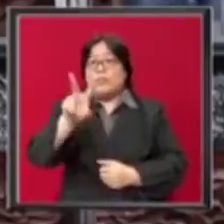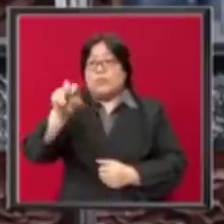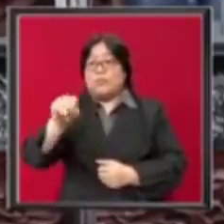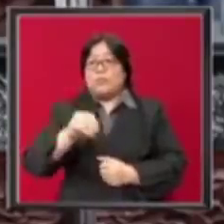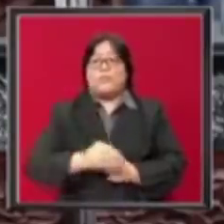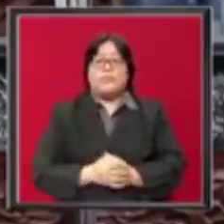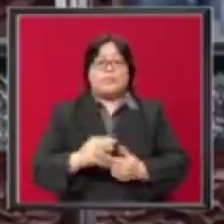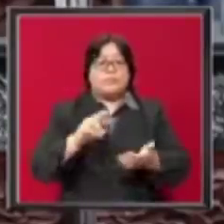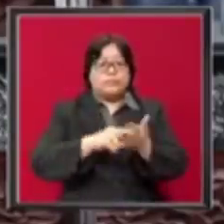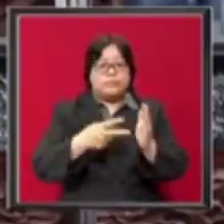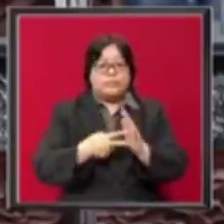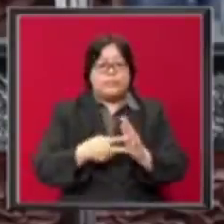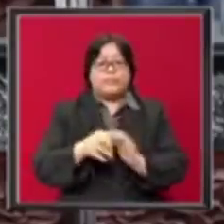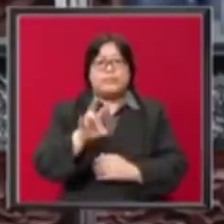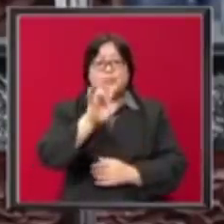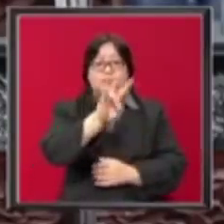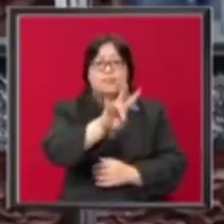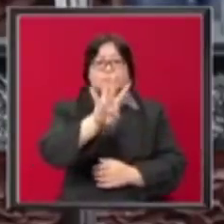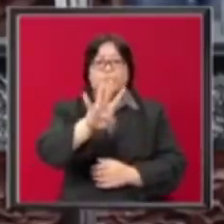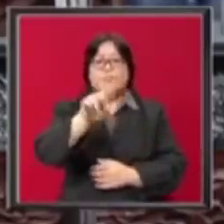2020, maknanya